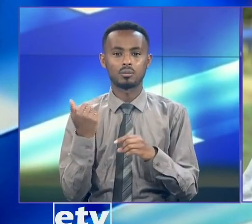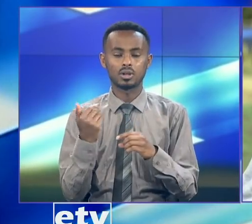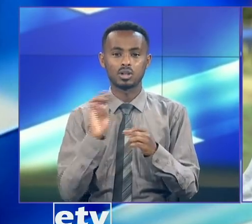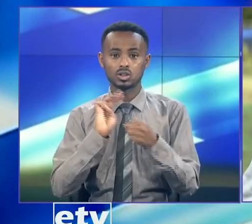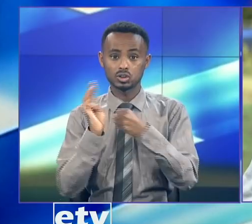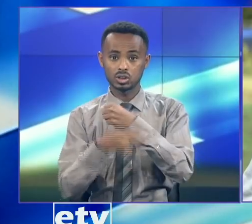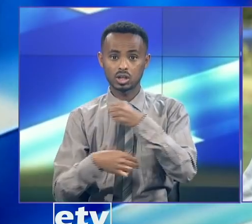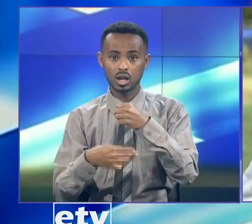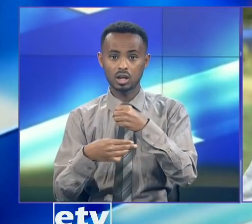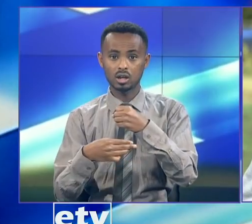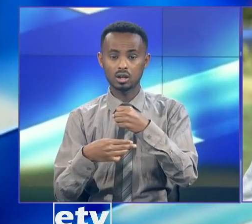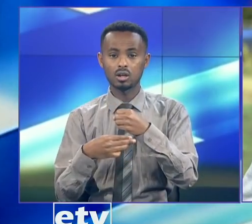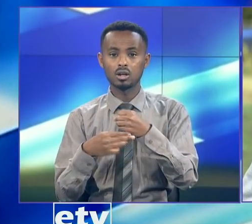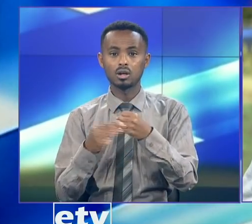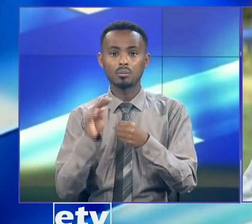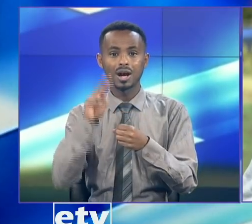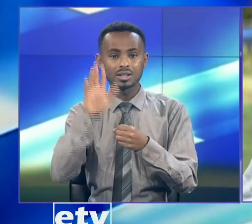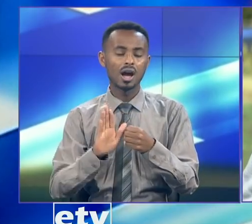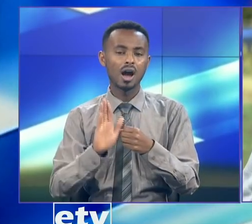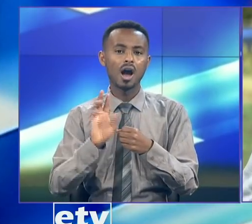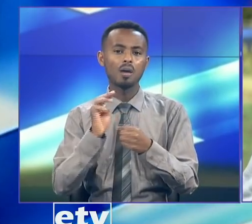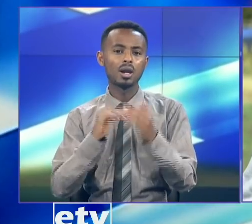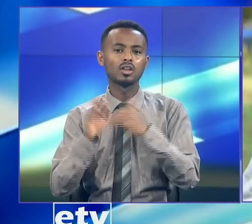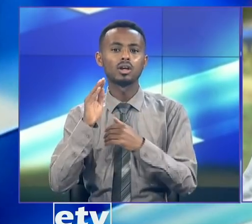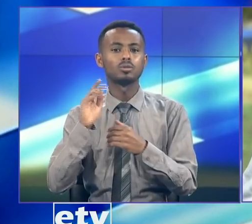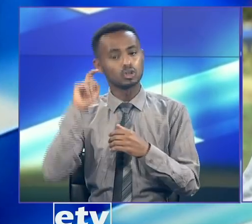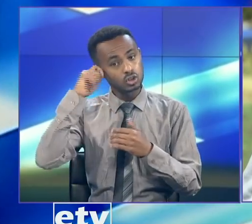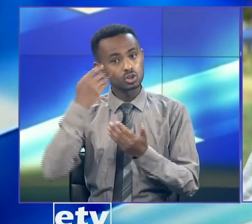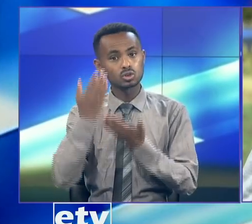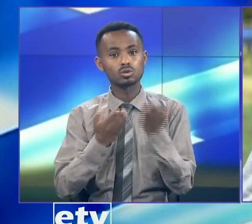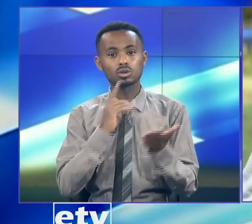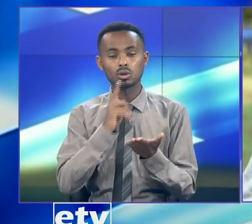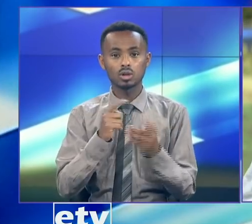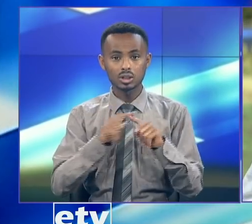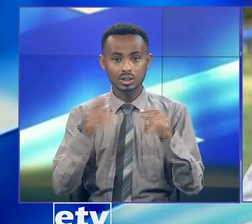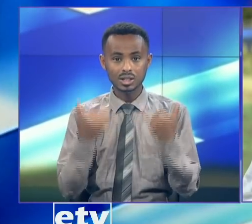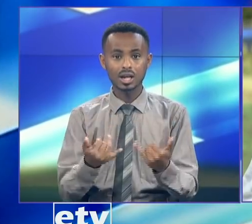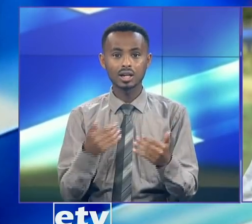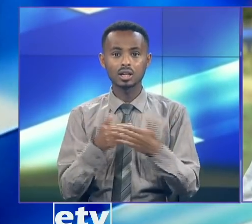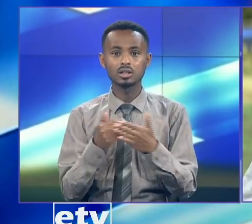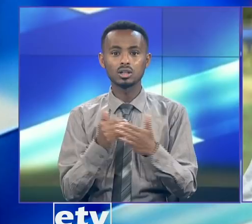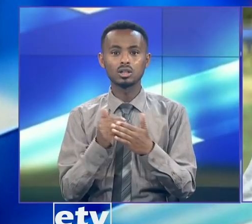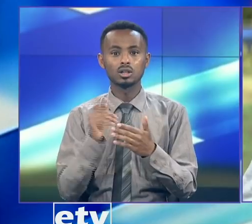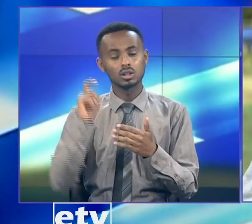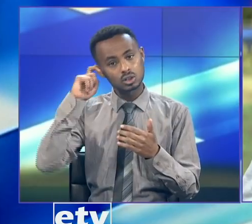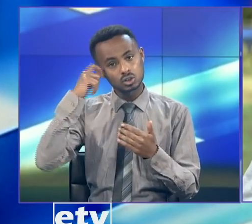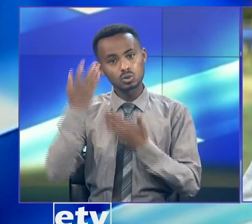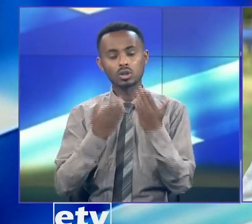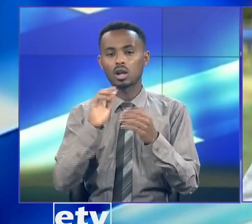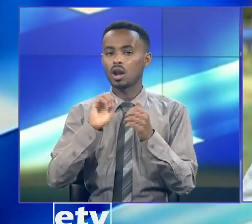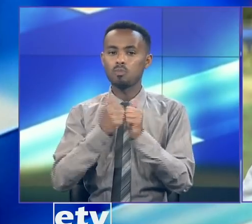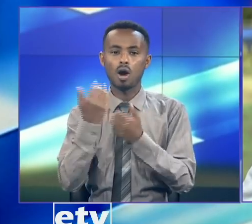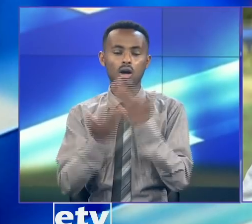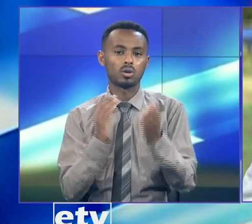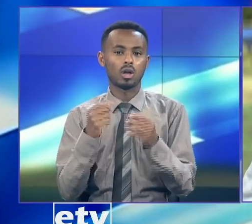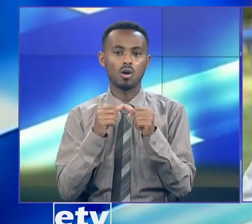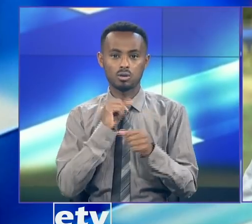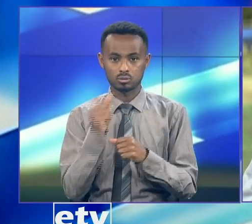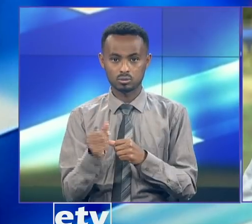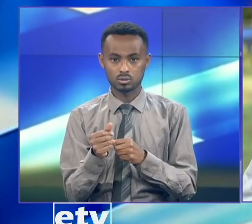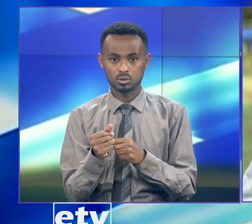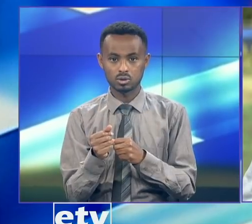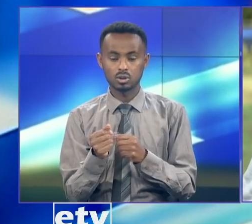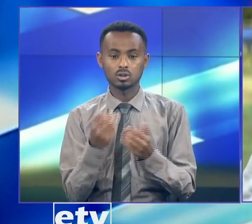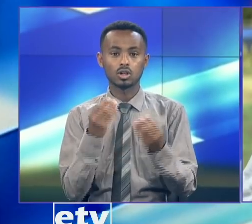ከስንዴ ማሳ ይበለጠ ውጤት ያለው ሽንኩርት ነውና ግን እስከዛሬ ሽንኩርት ለዳቦ አገልግሎት ሲውል አላየ ነው ተሸጦ